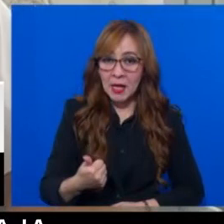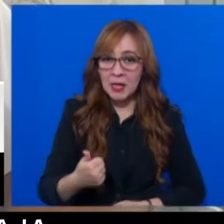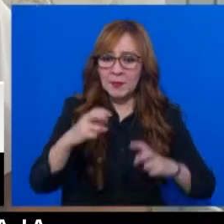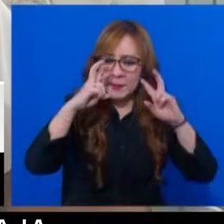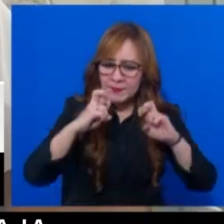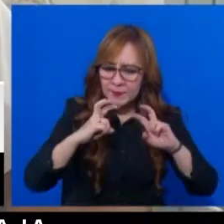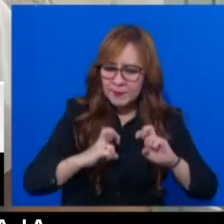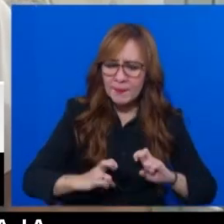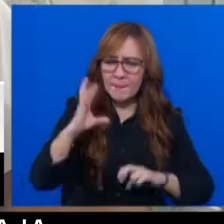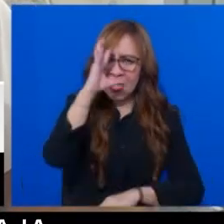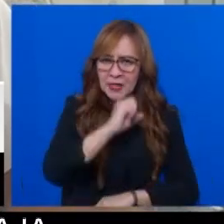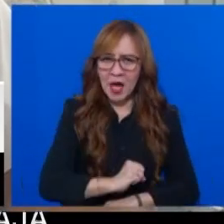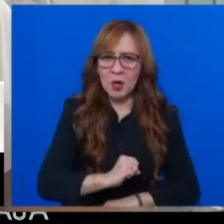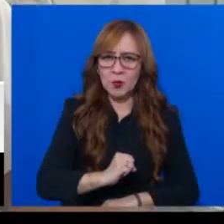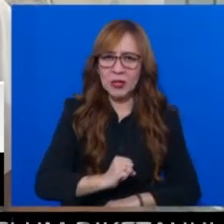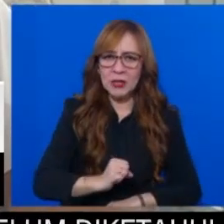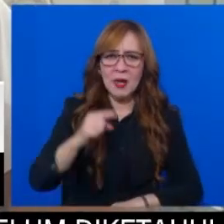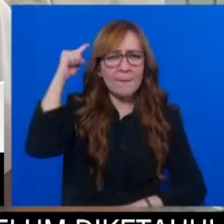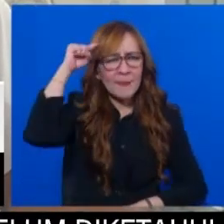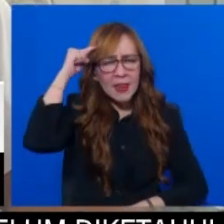dari anak-anak tersebut. Sejauh mana